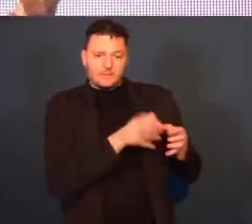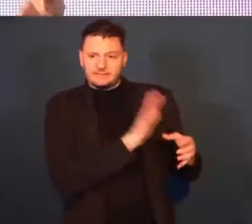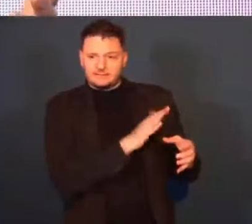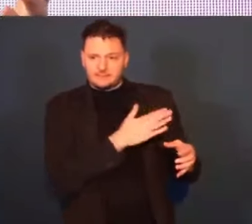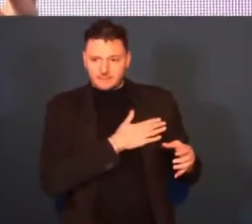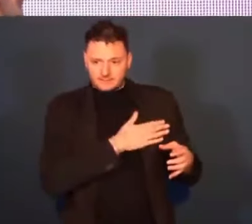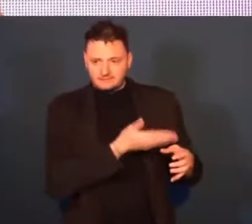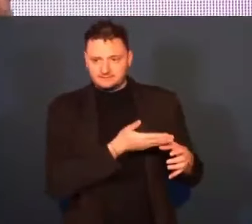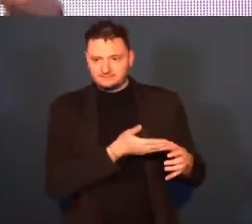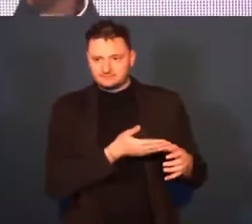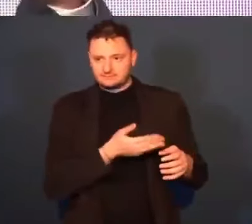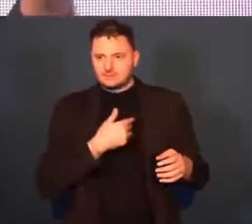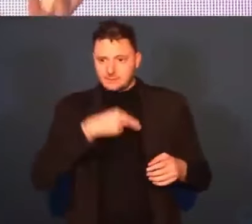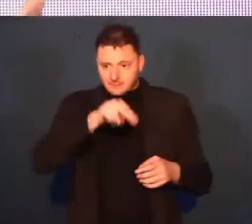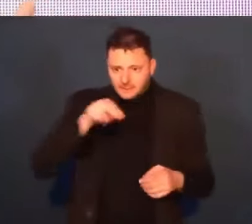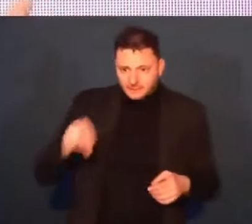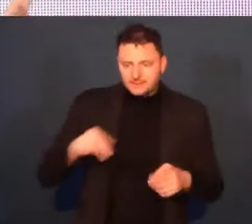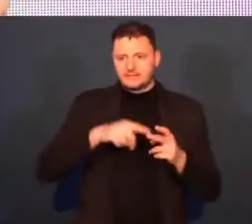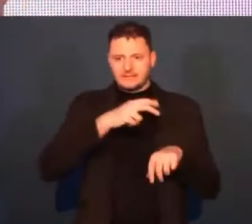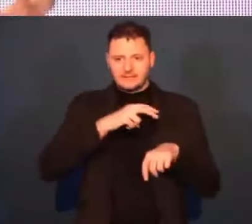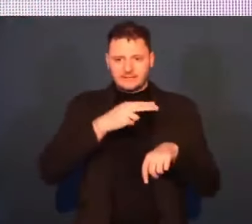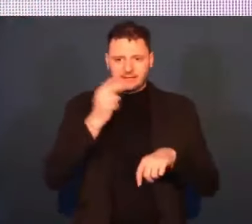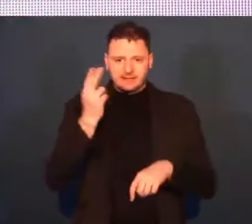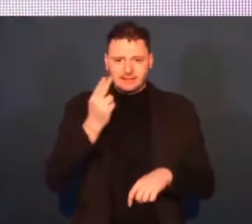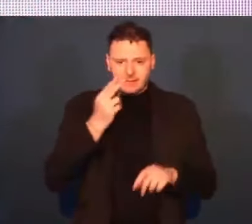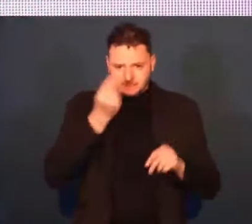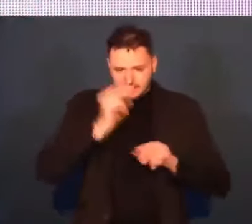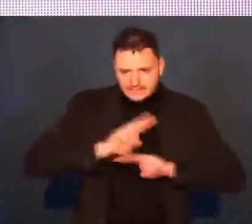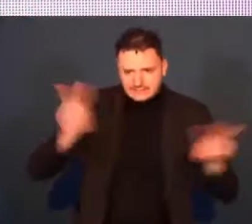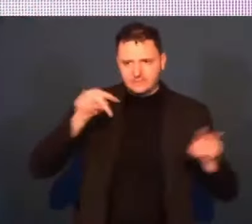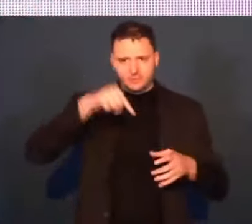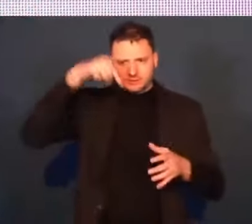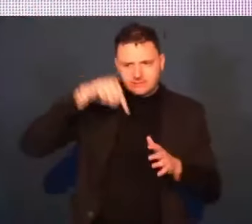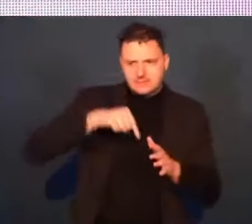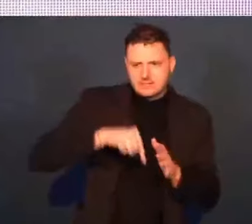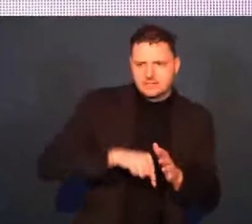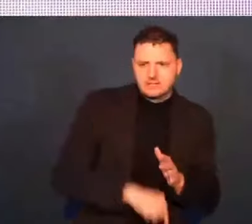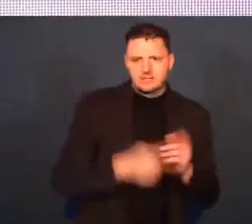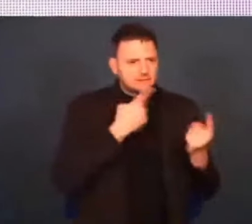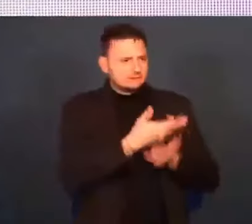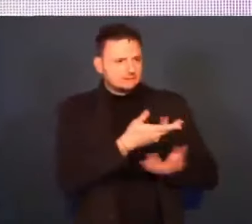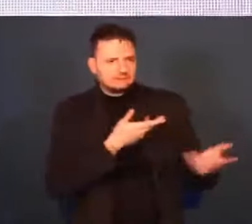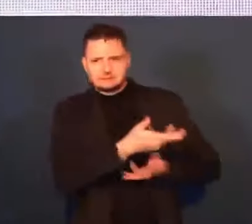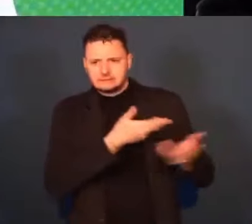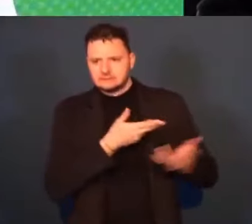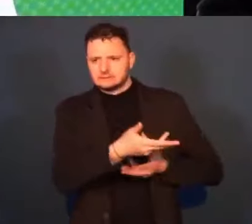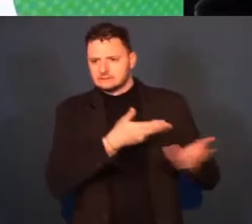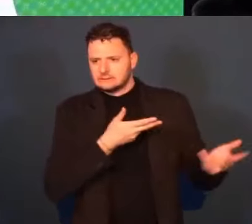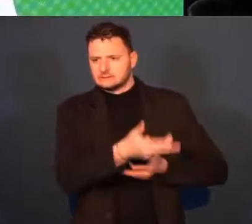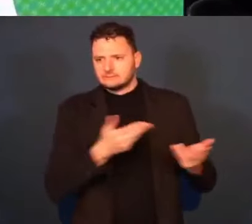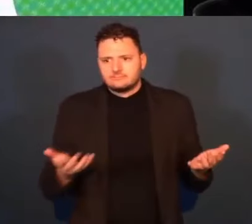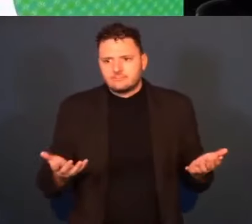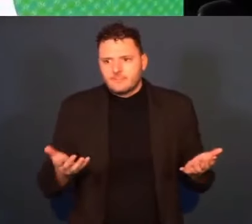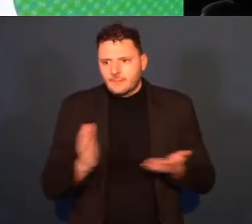почва всъщност едно затъване в едни процедури, едни консултации, които стоят между нас и възможността да